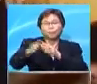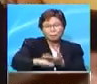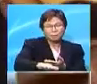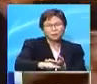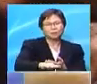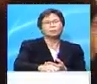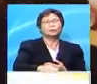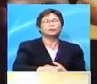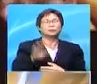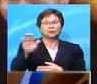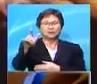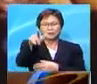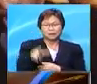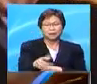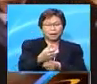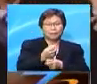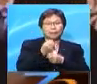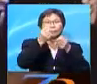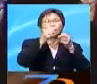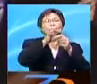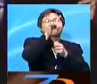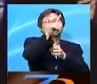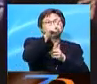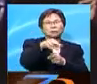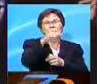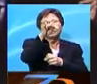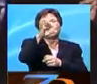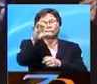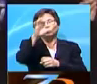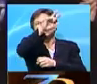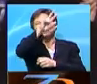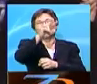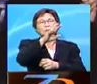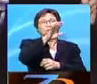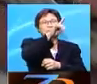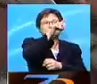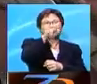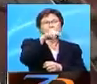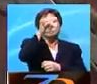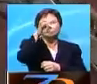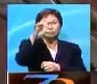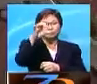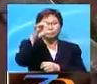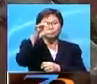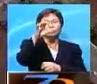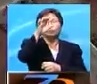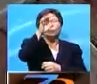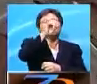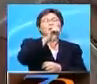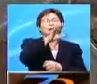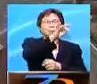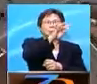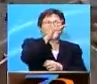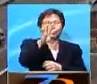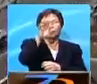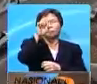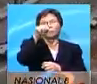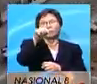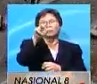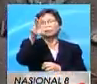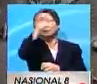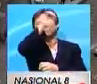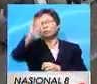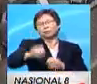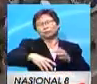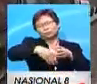ke-13 allahyarham memperoleh majoriti sebanyak 1082% dengan peratusan keluar mengundi 84.3%